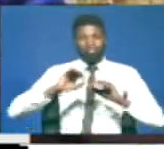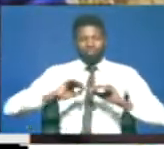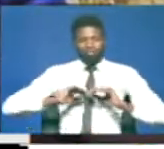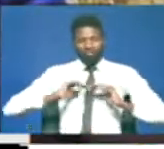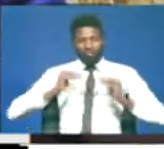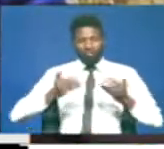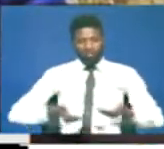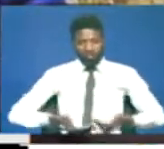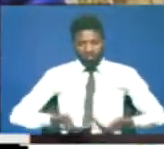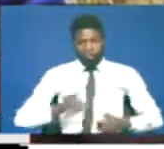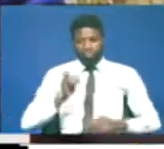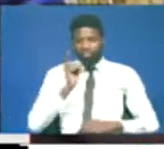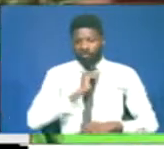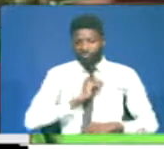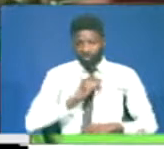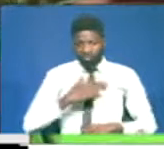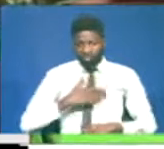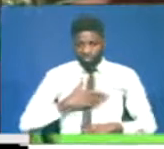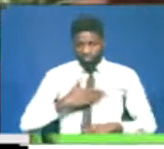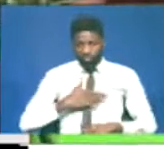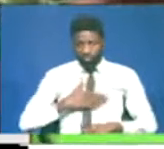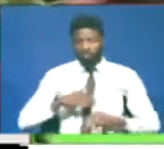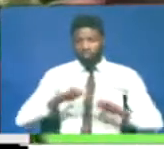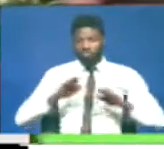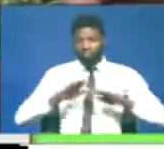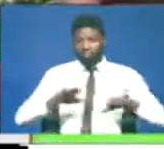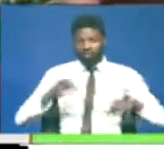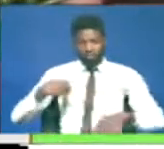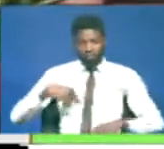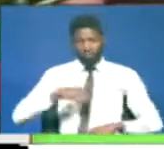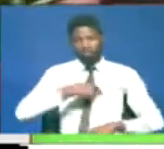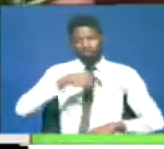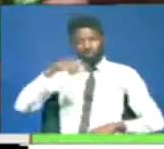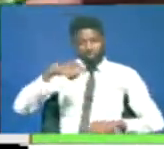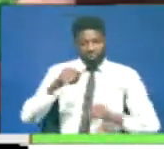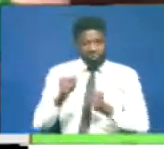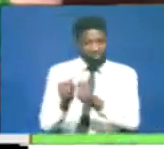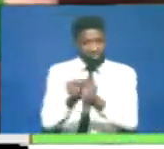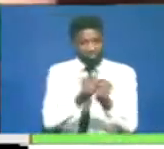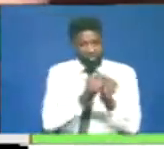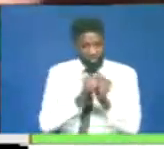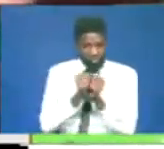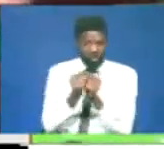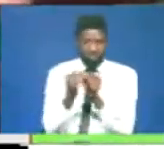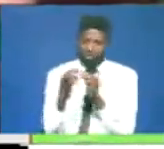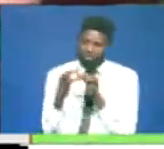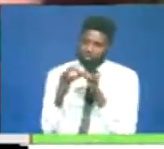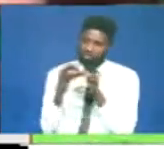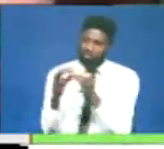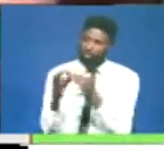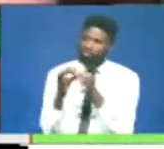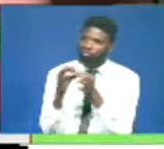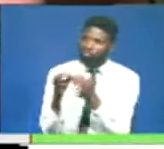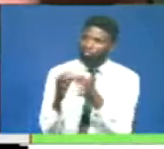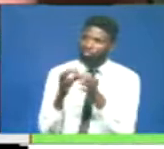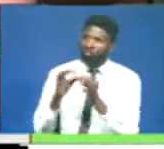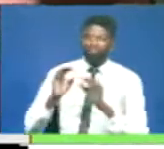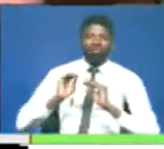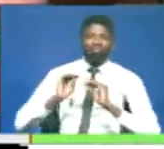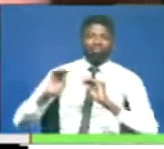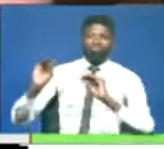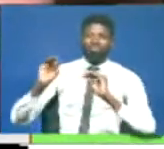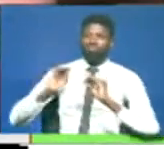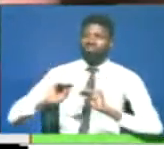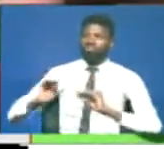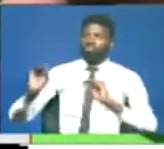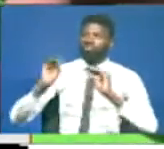hawa inastahili tuwe pamoja nao, tuwafike karibu na kuwafunza